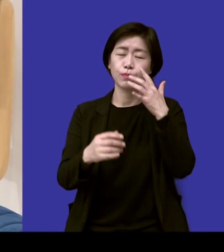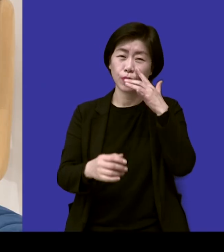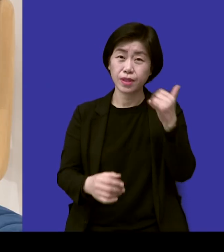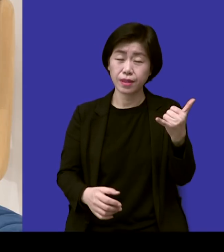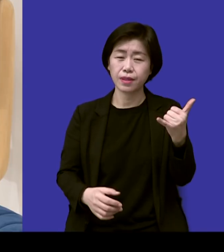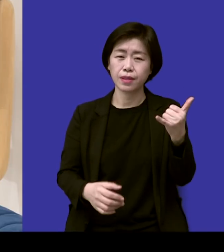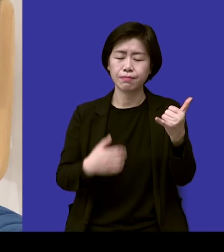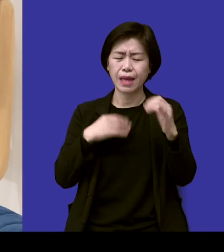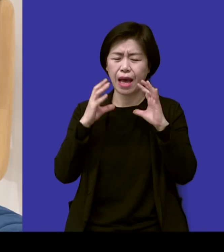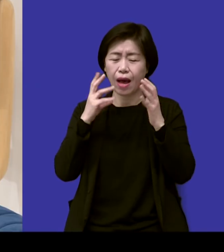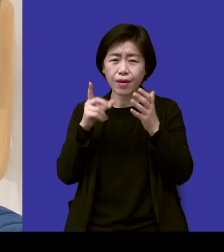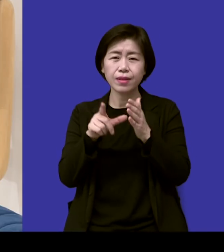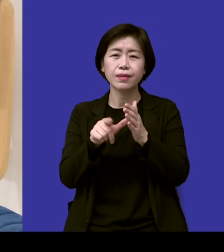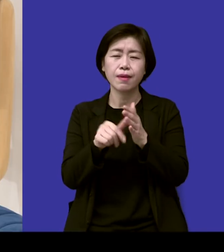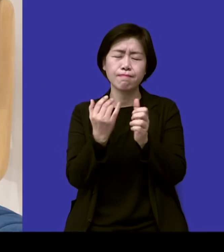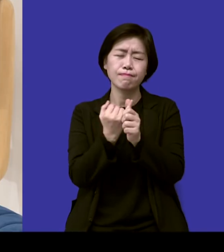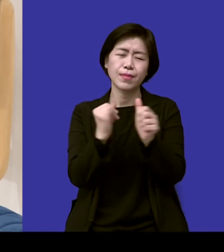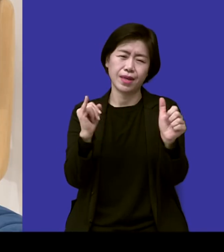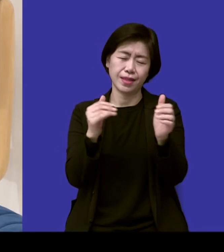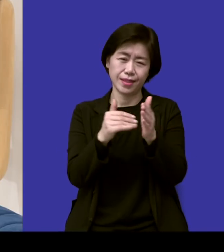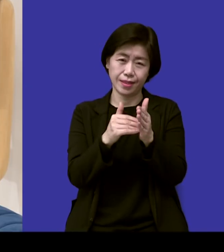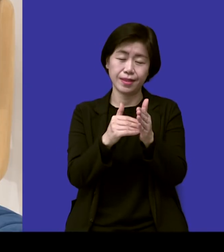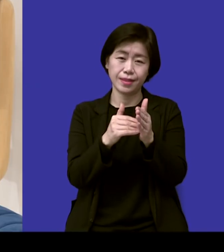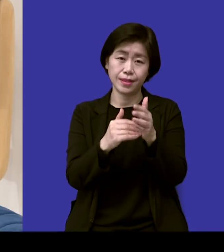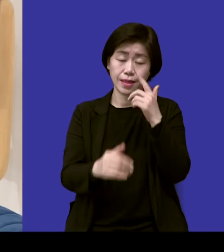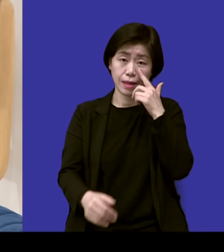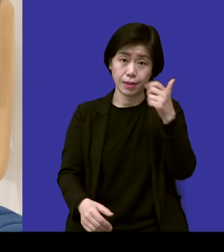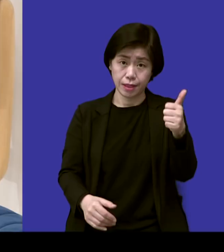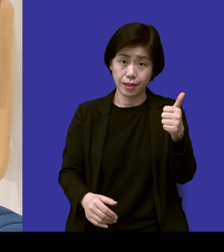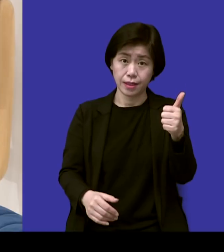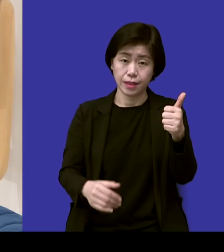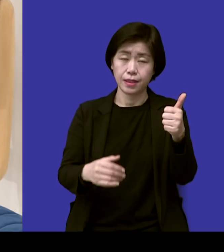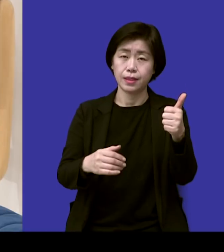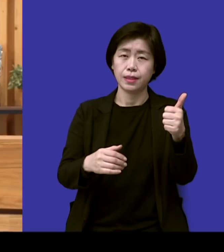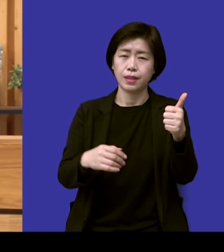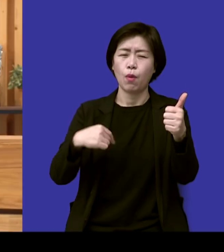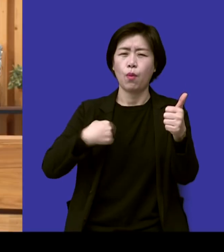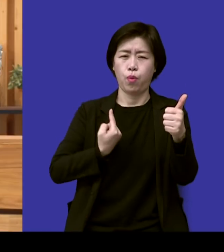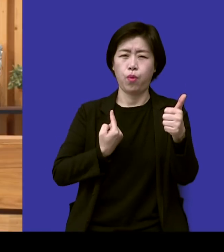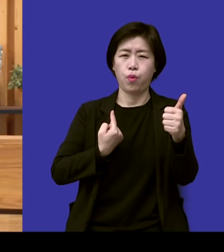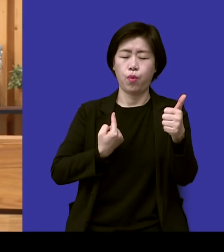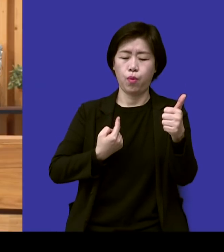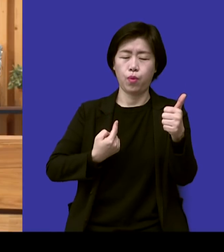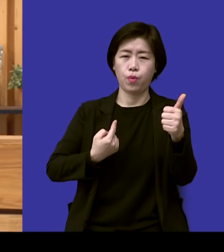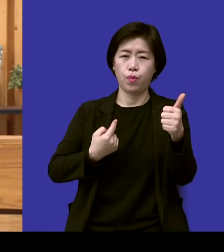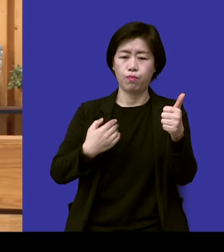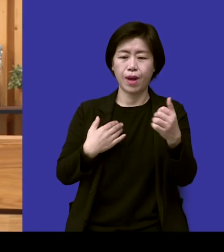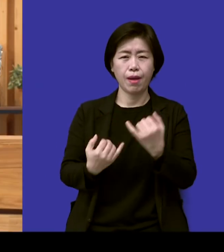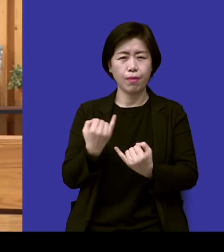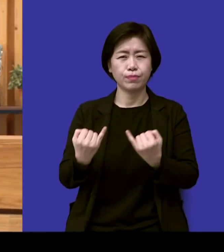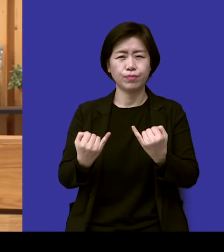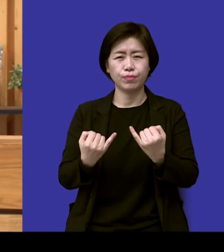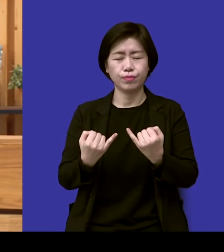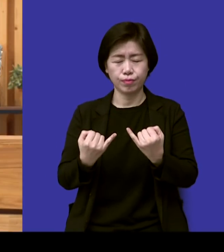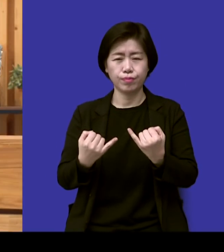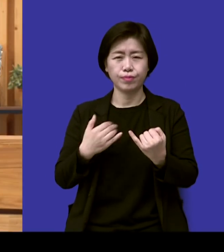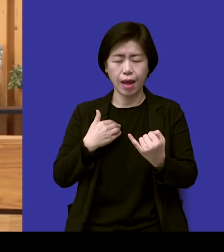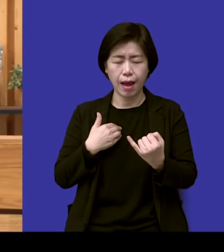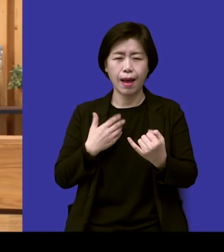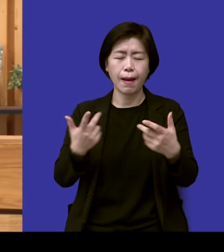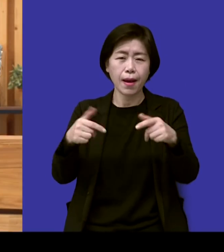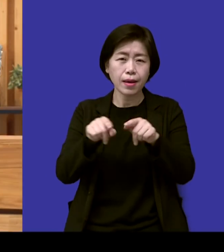이혼하시고 예. 아버지가 저희를 열심히 키우셨는데 예. 제 위에 누나가 셋 있거든요. 그러니까 다복한